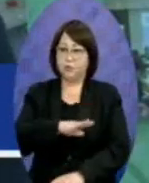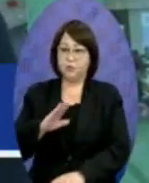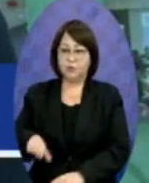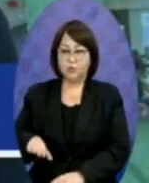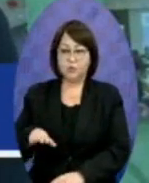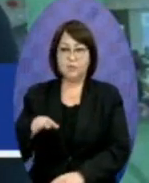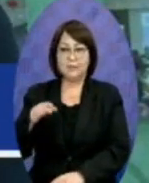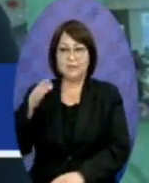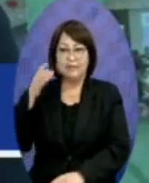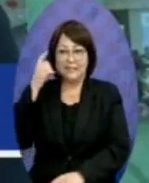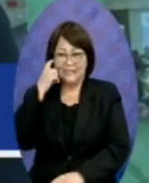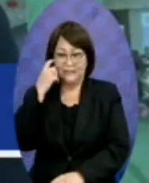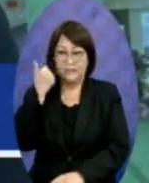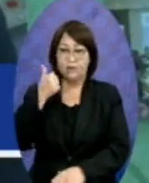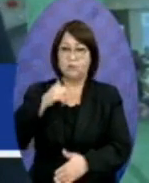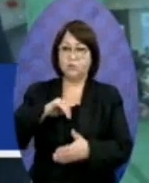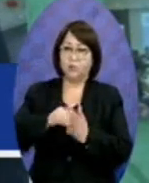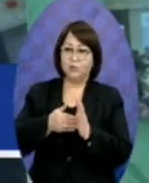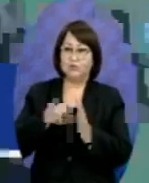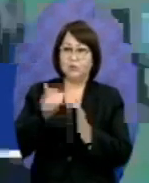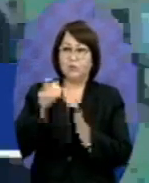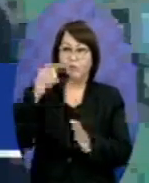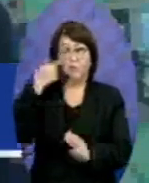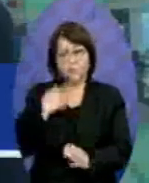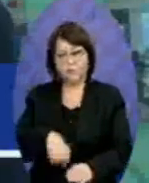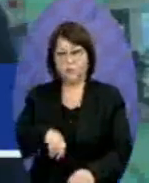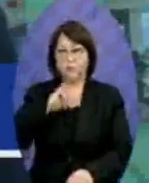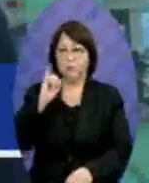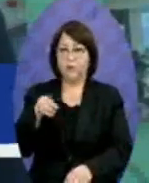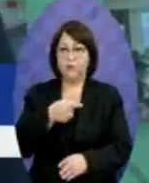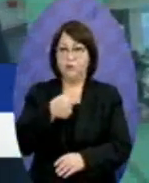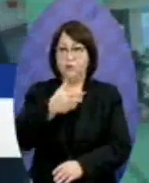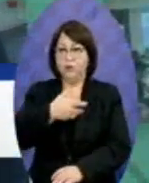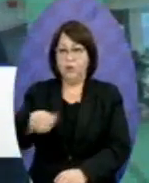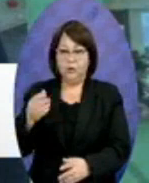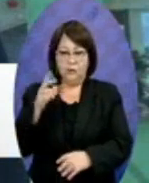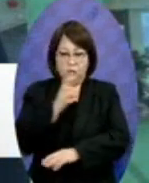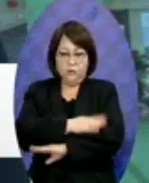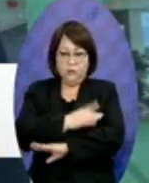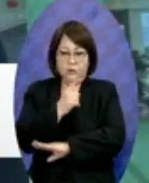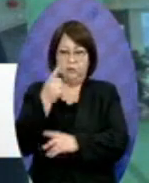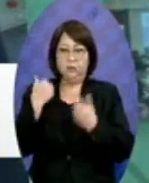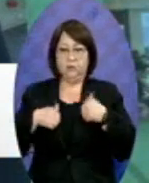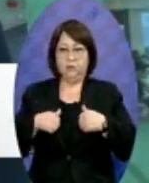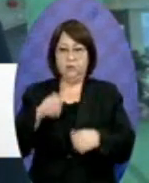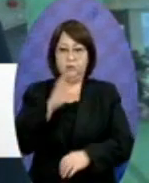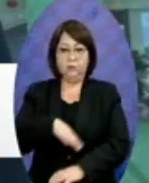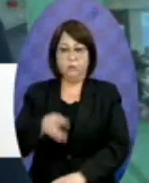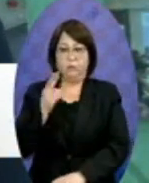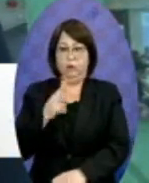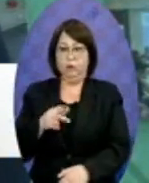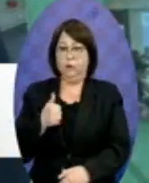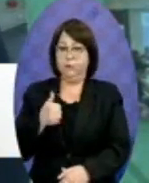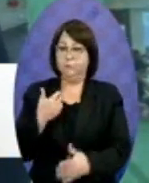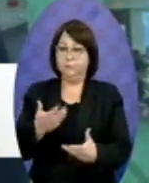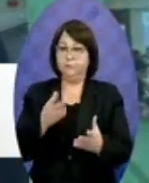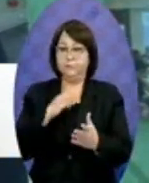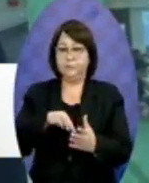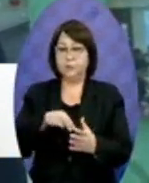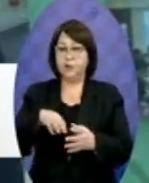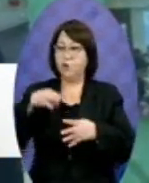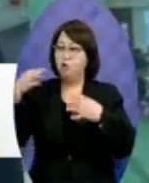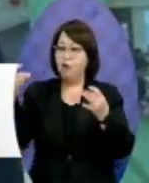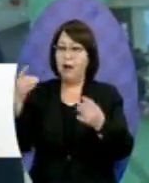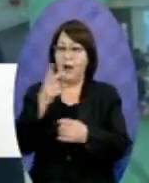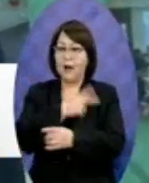олон болгоомжгүйгээр хүүхдийн цан төлөвшүүд олон сүргээр нөлөөлж байгаа ангийнхан багштай хүүхдийнхэн дүнгийн сайн гаргахын тулд нөгөө ангийн нөгөө одоо ангийн багштай